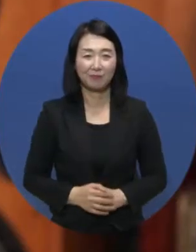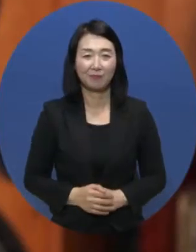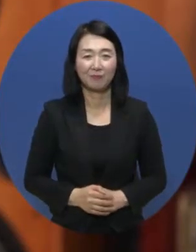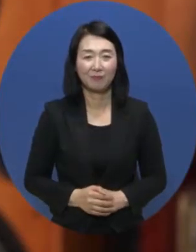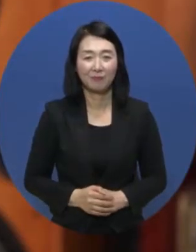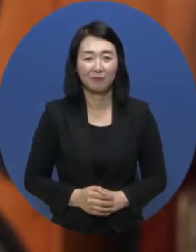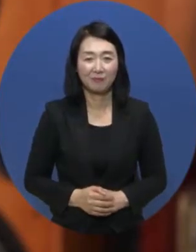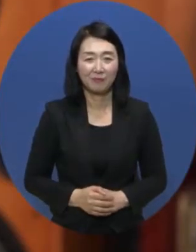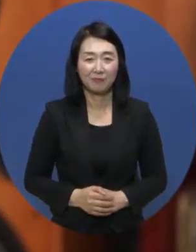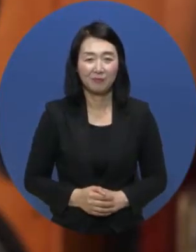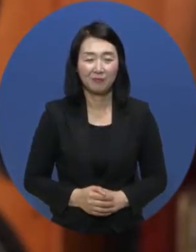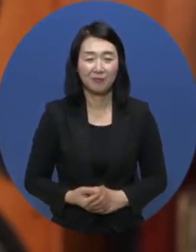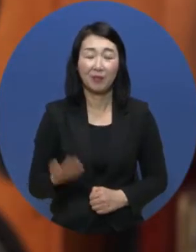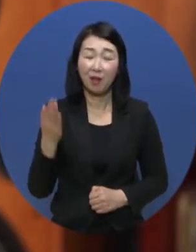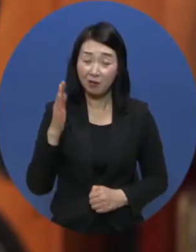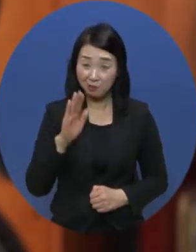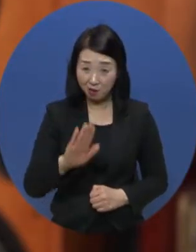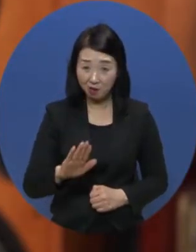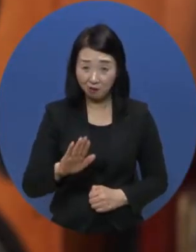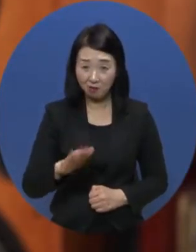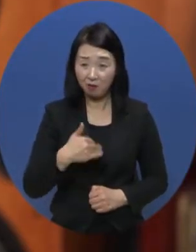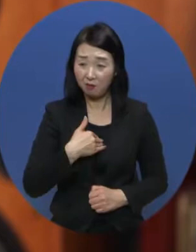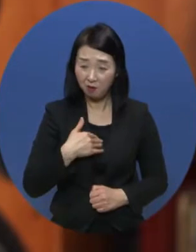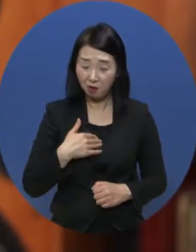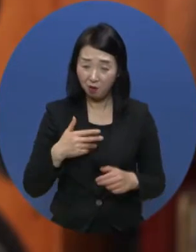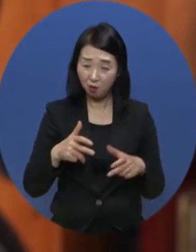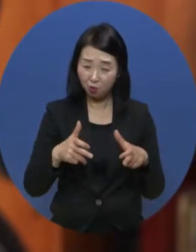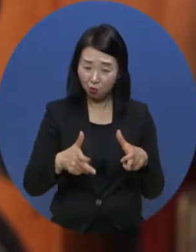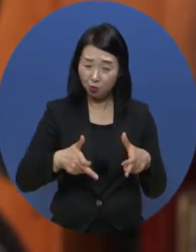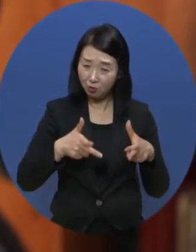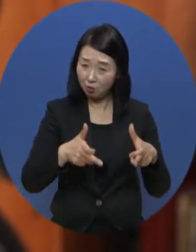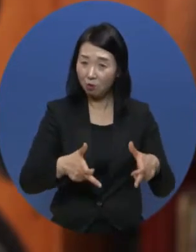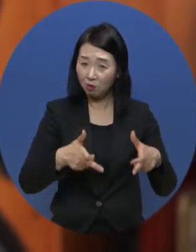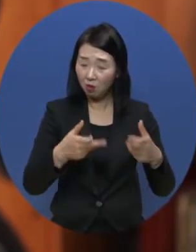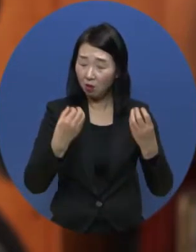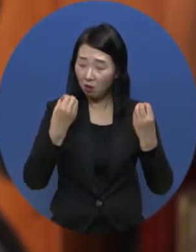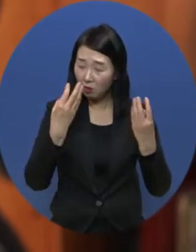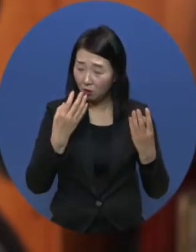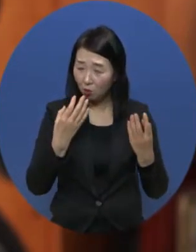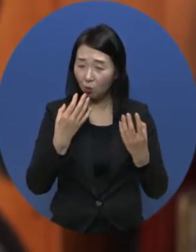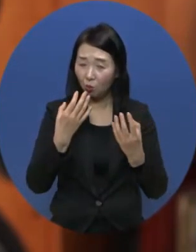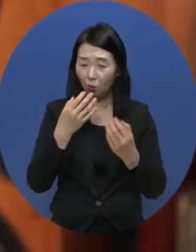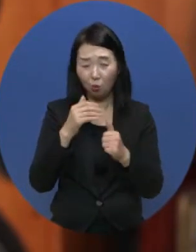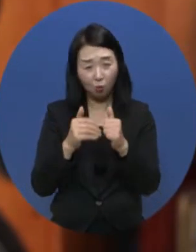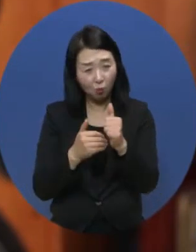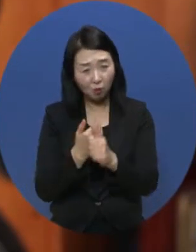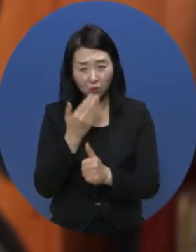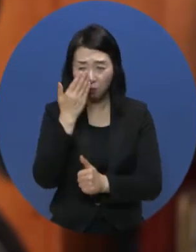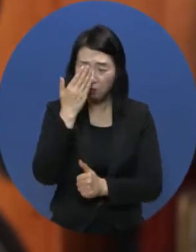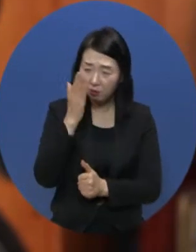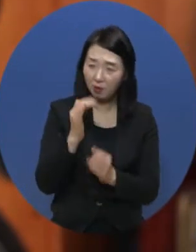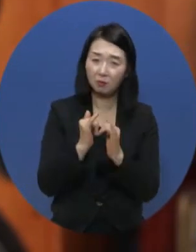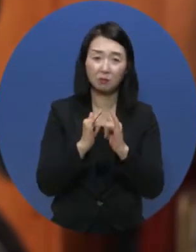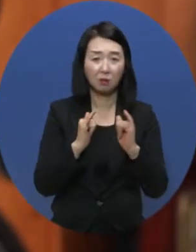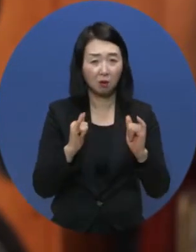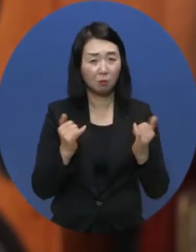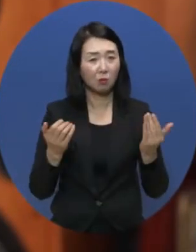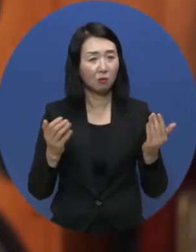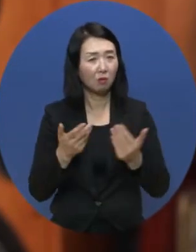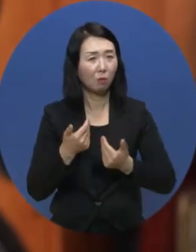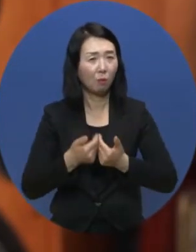뭐 하지만 동시에 휠체어를 탄 채로 새로운 환경, 낯선 사람들, 그리고 또 익숙치 않은